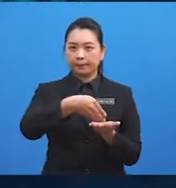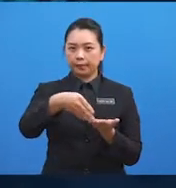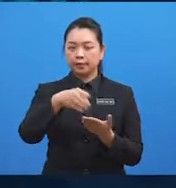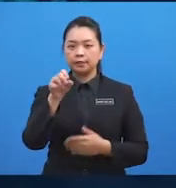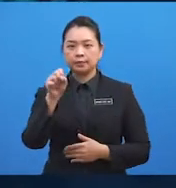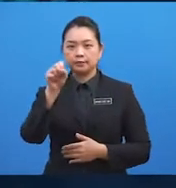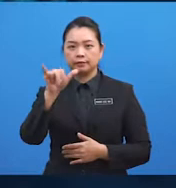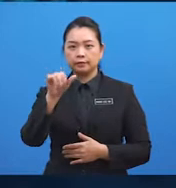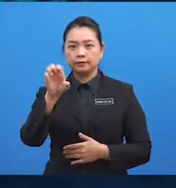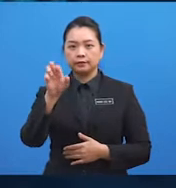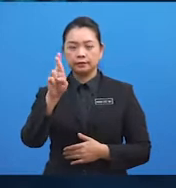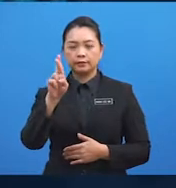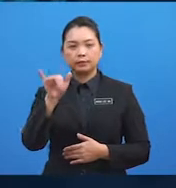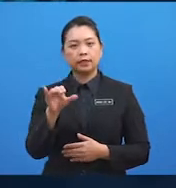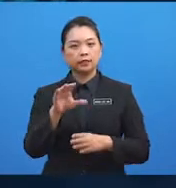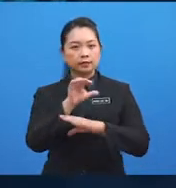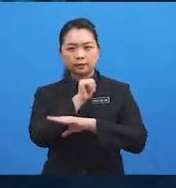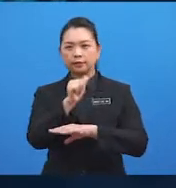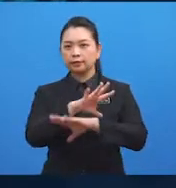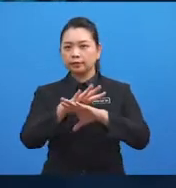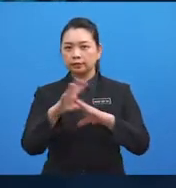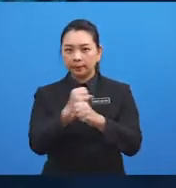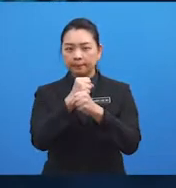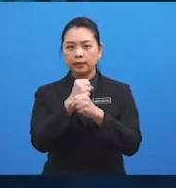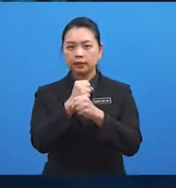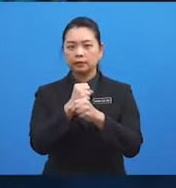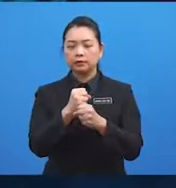yang tidak dapat dilanggan oleh pelabur.